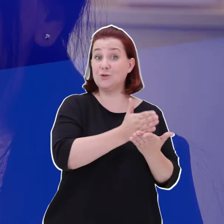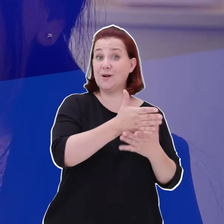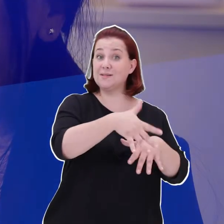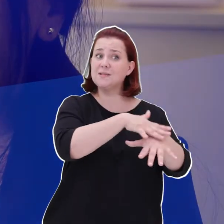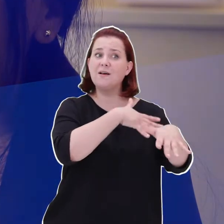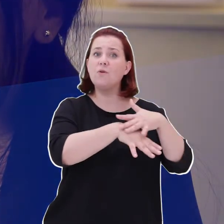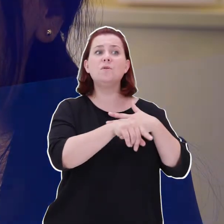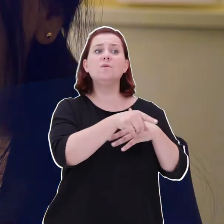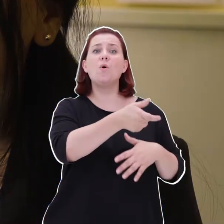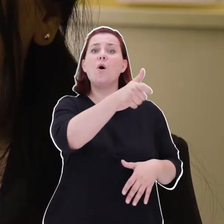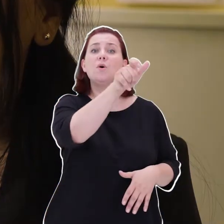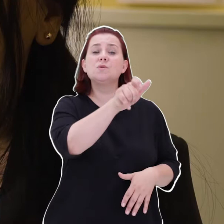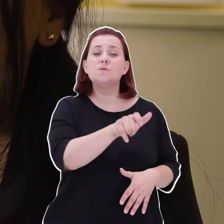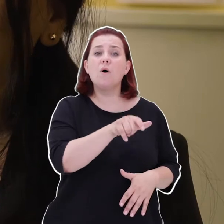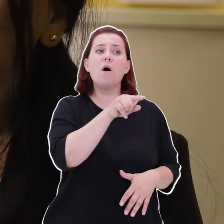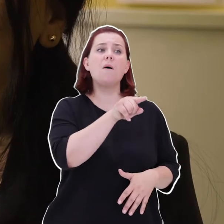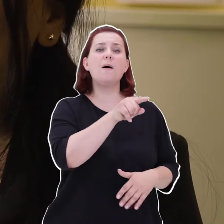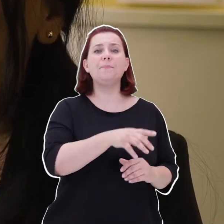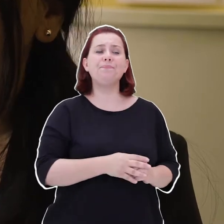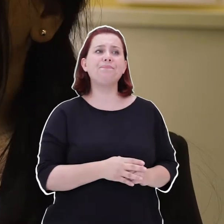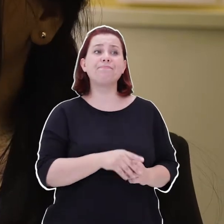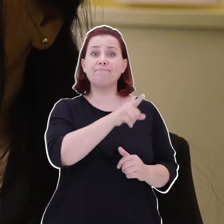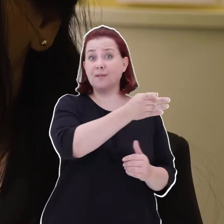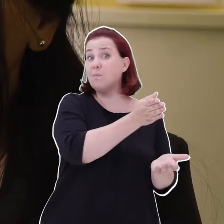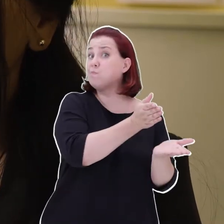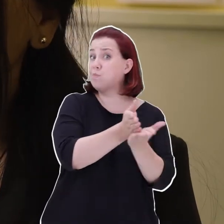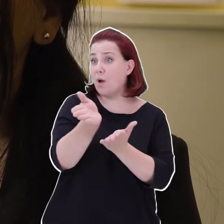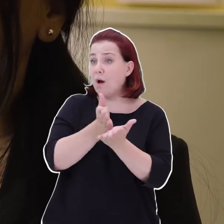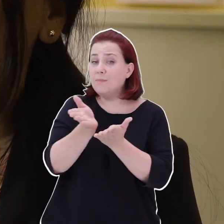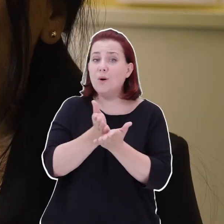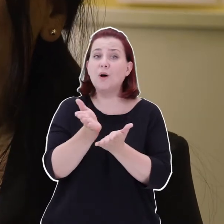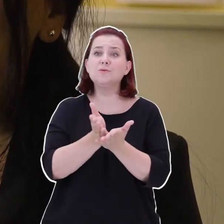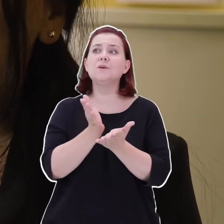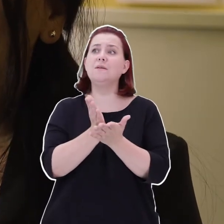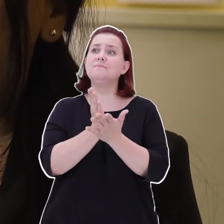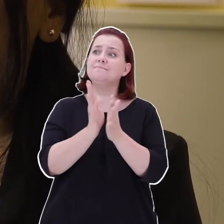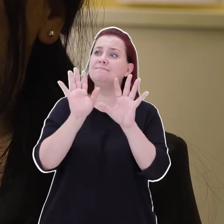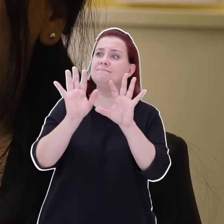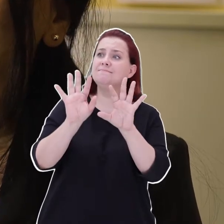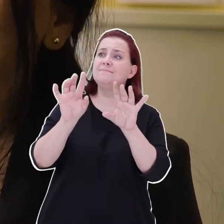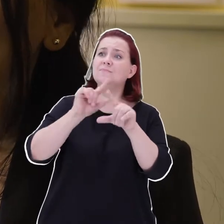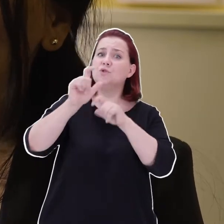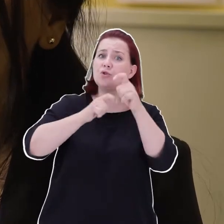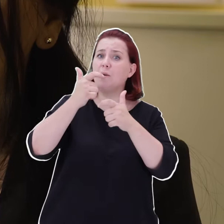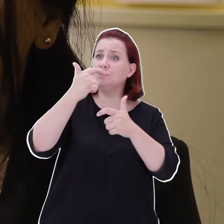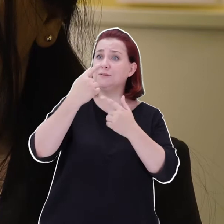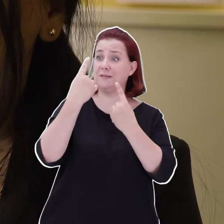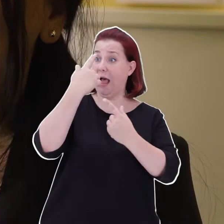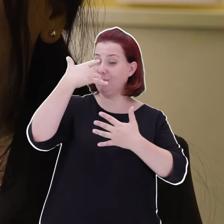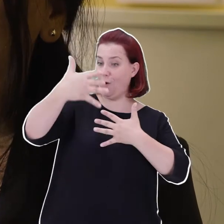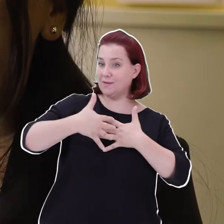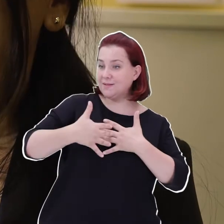Doradca zawodowy jest to osoba, która pomoże Państwu właśnie w dokonaniu